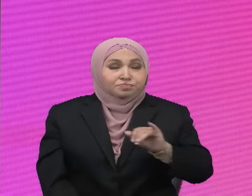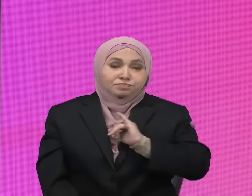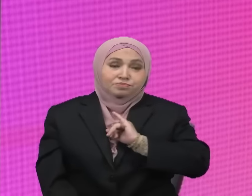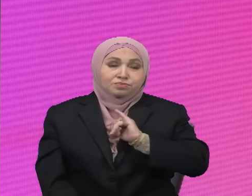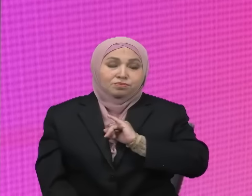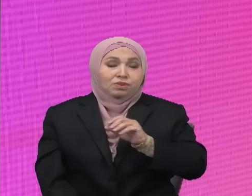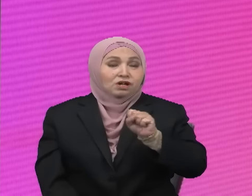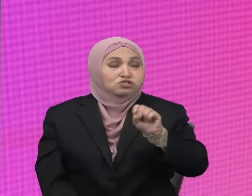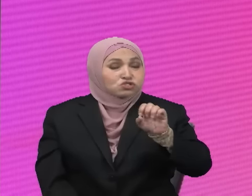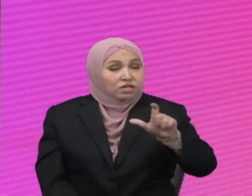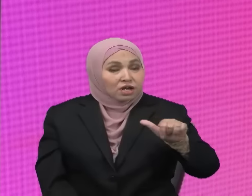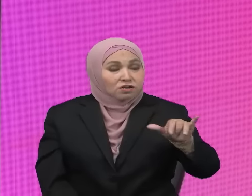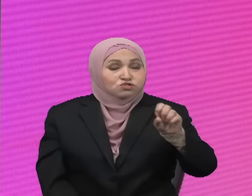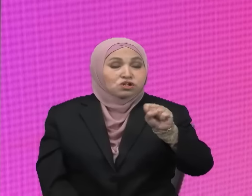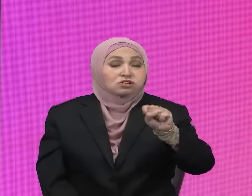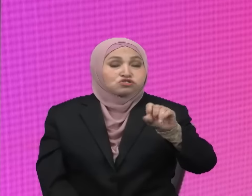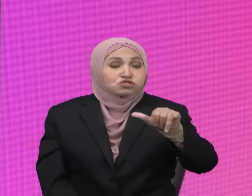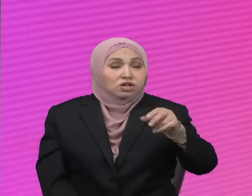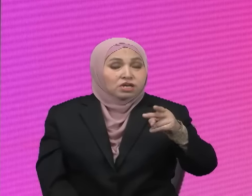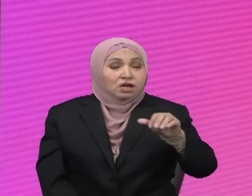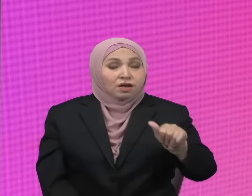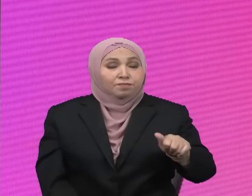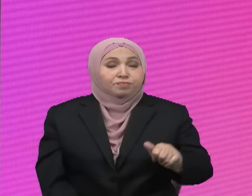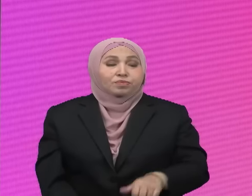Saya. Saya. Saya.